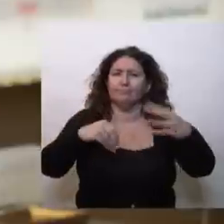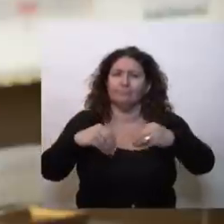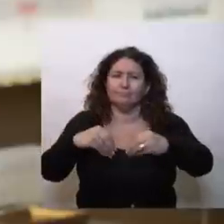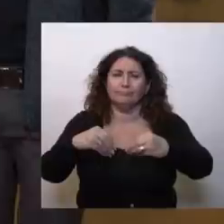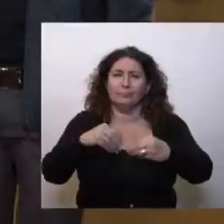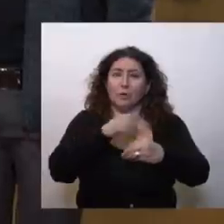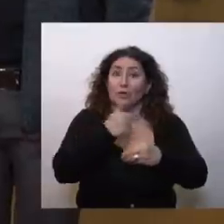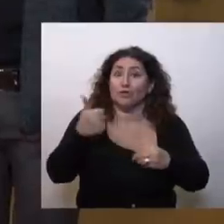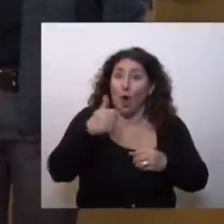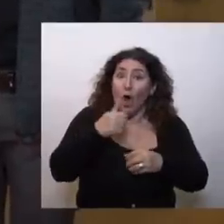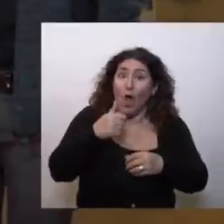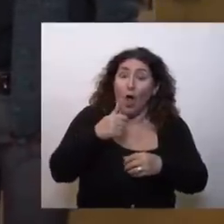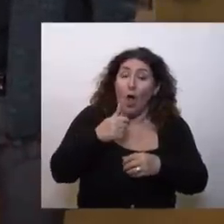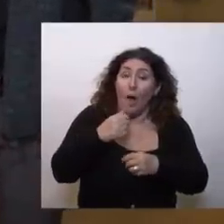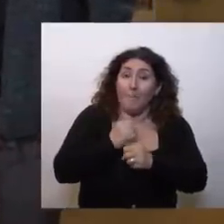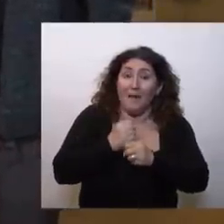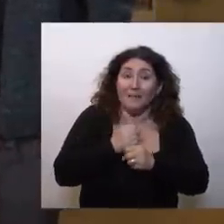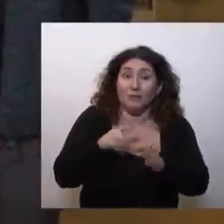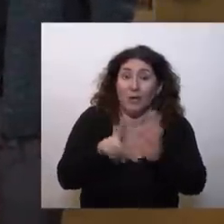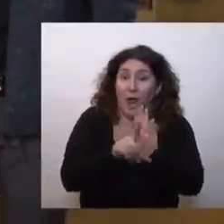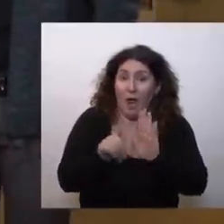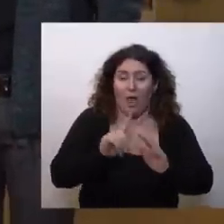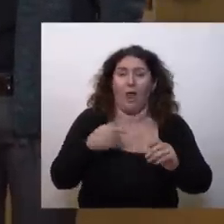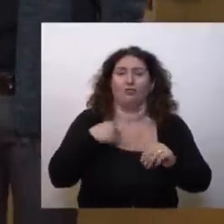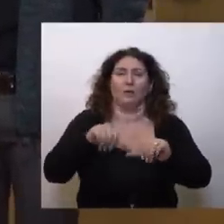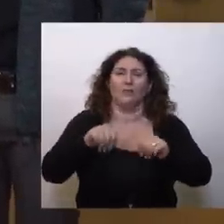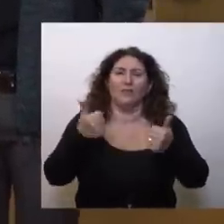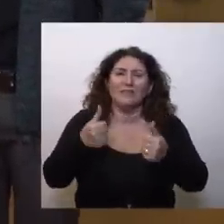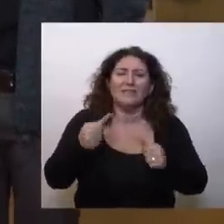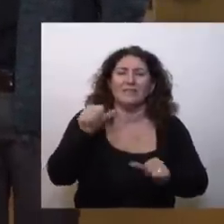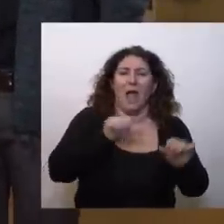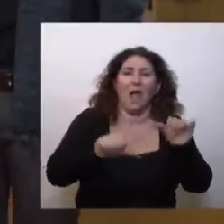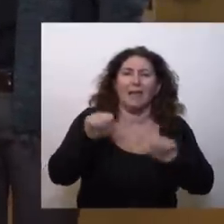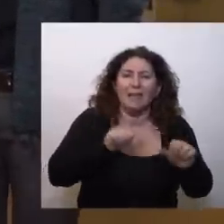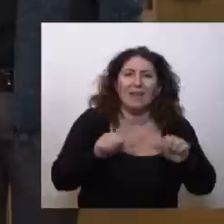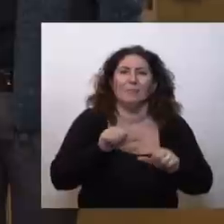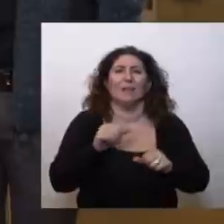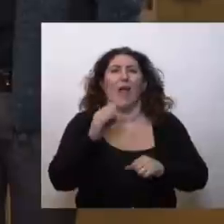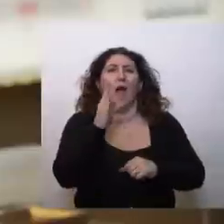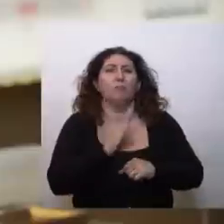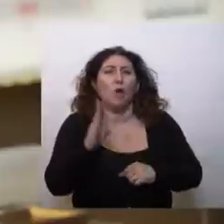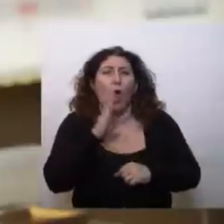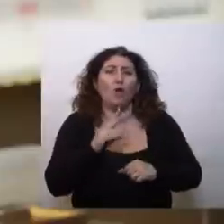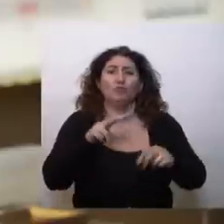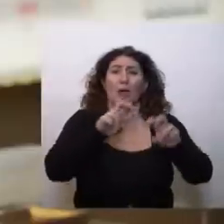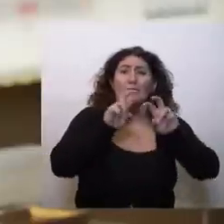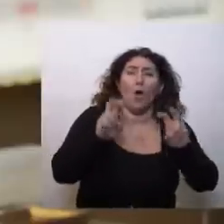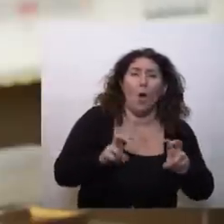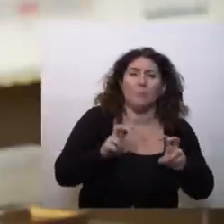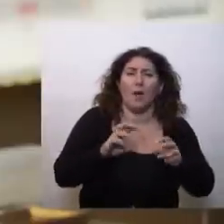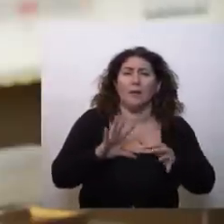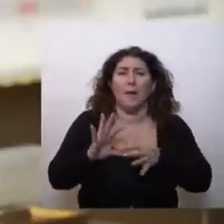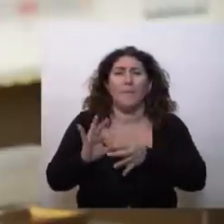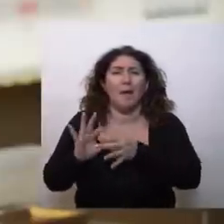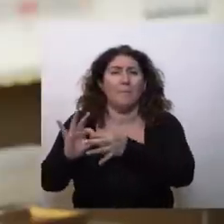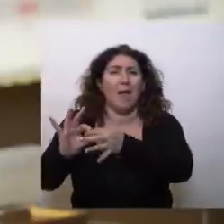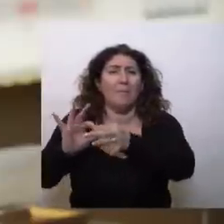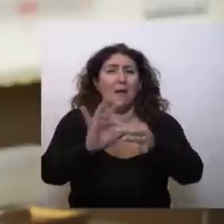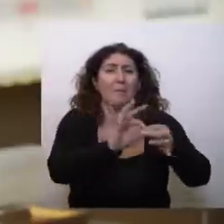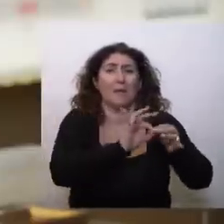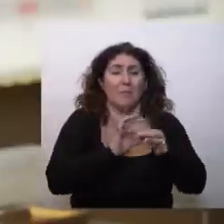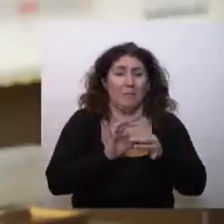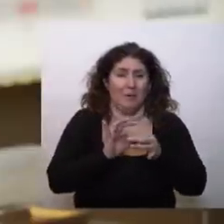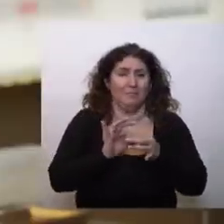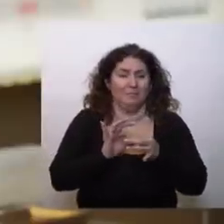la medicina legale, ma ad esempio la fisica, la chimica, la biologia e l'informatica. E poi ovviamente